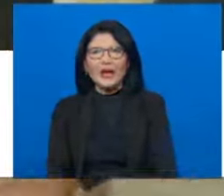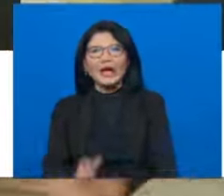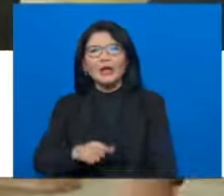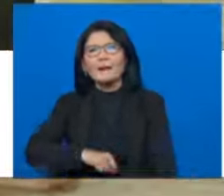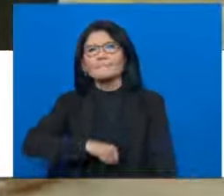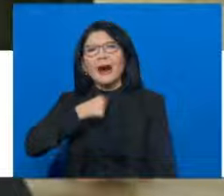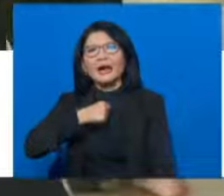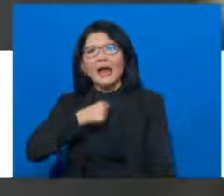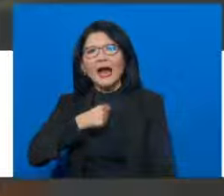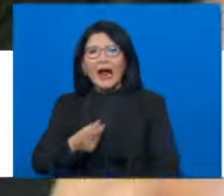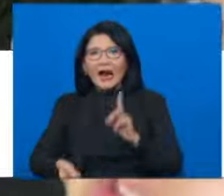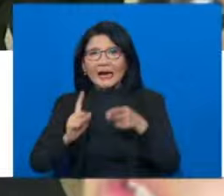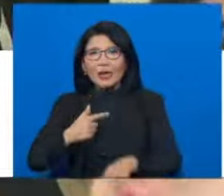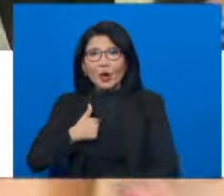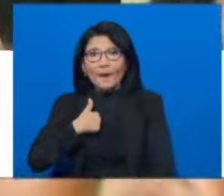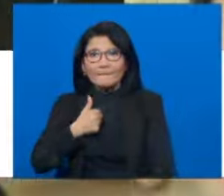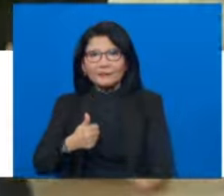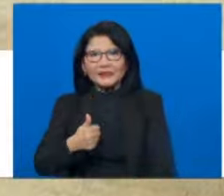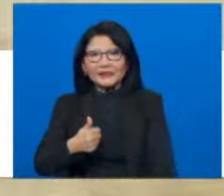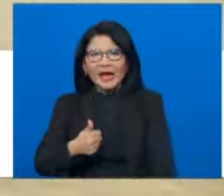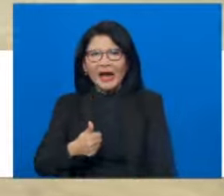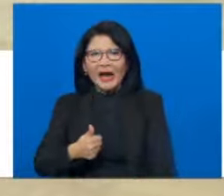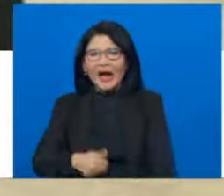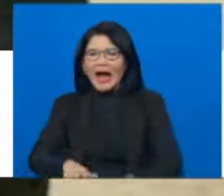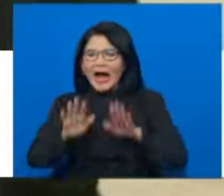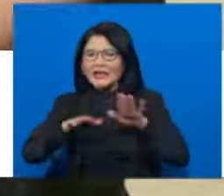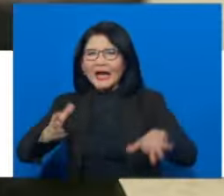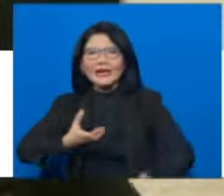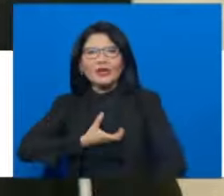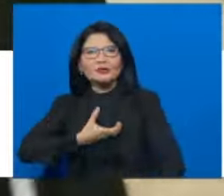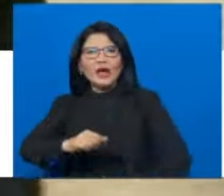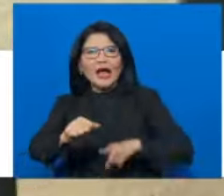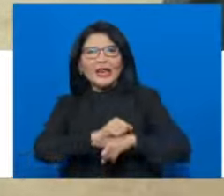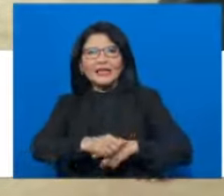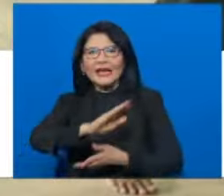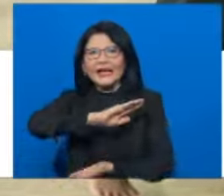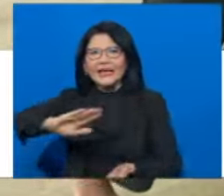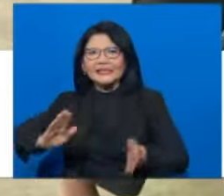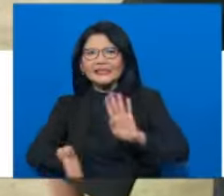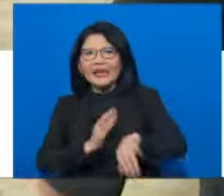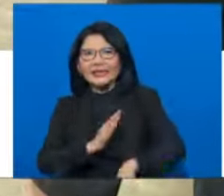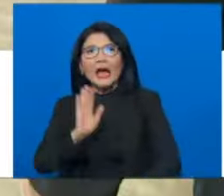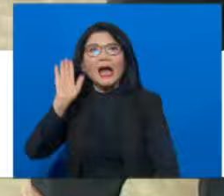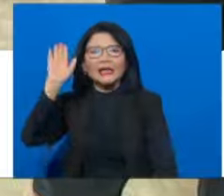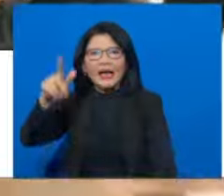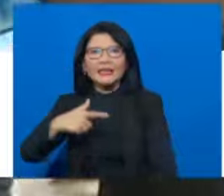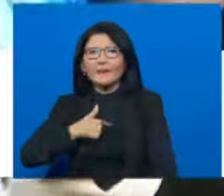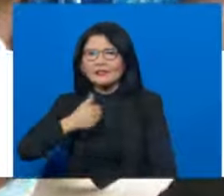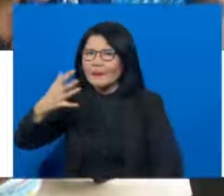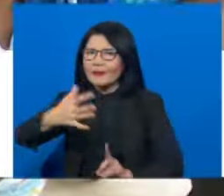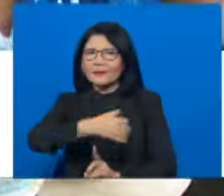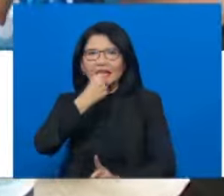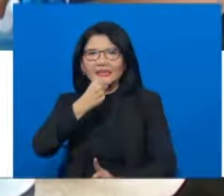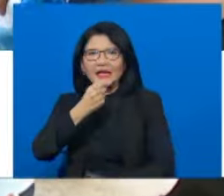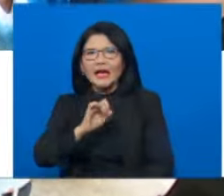tidak bila ia bisa menarik minat generasi muda untuk berlatih silat hingga nantinya mereka bisa berprestasi di